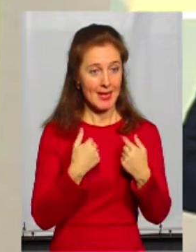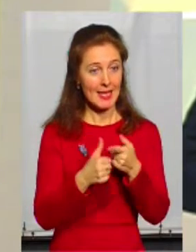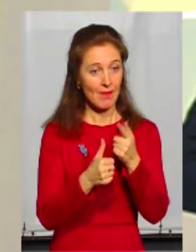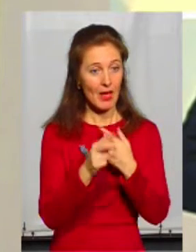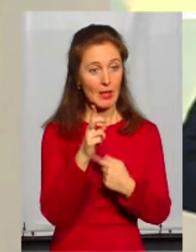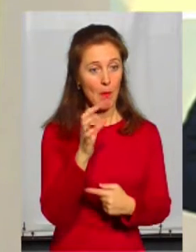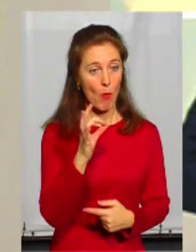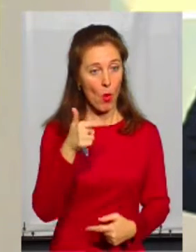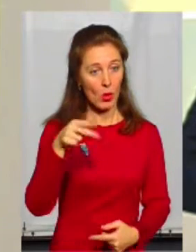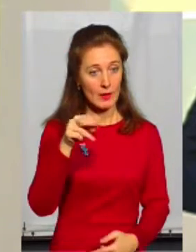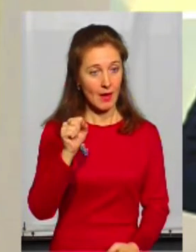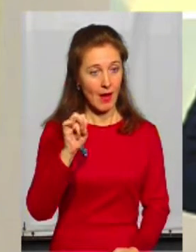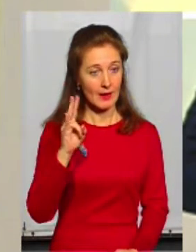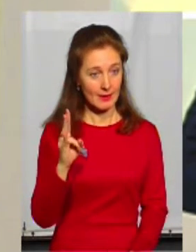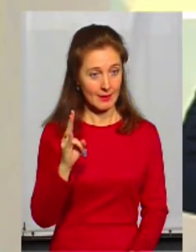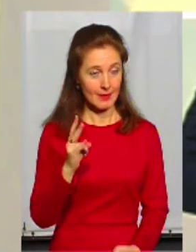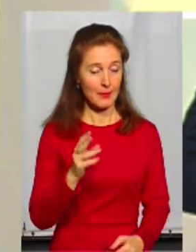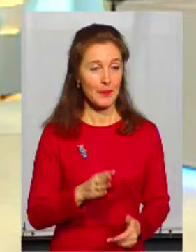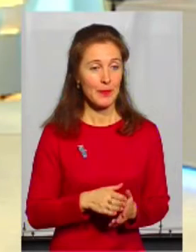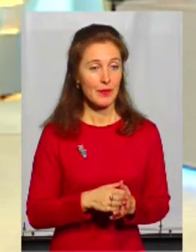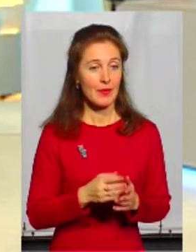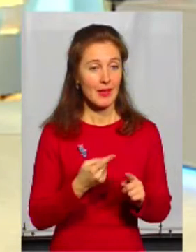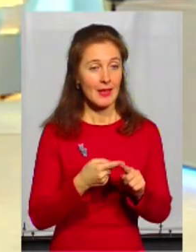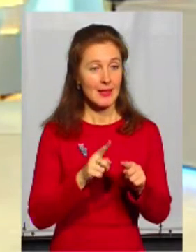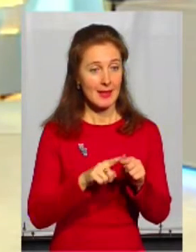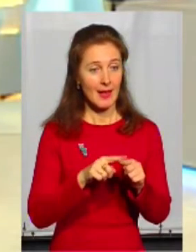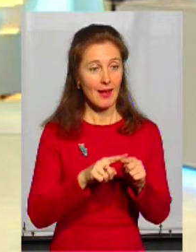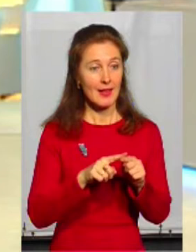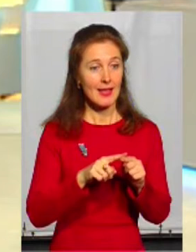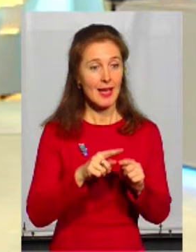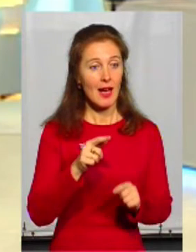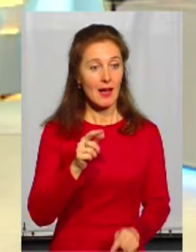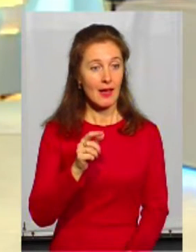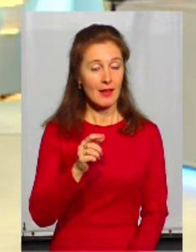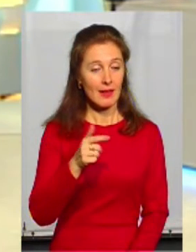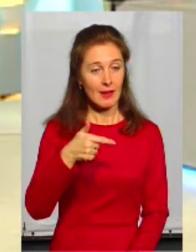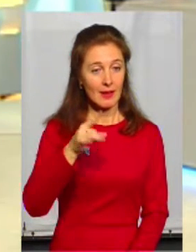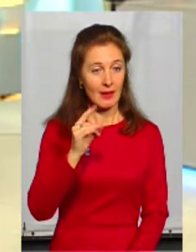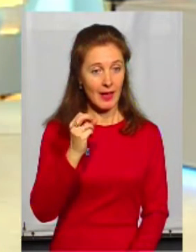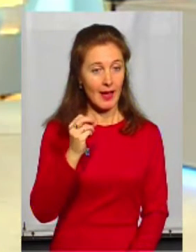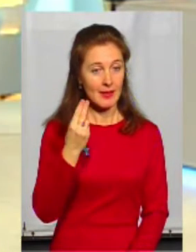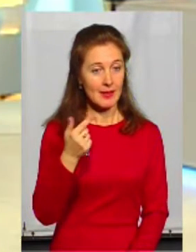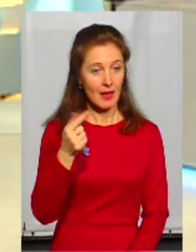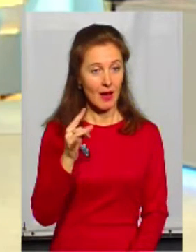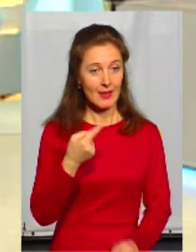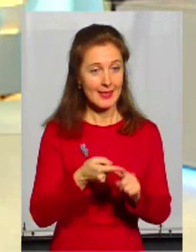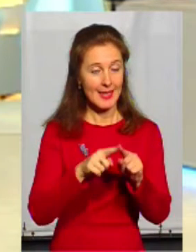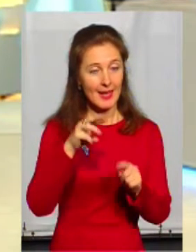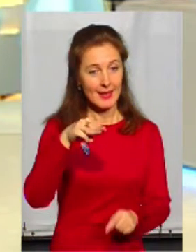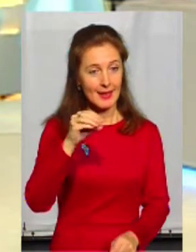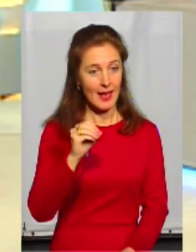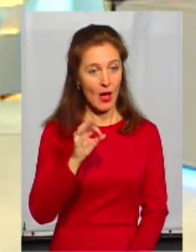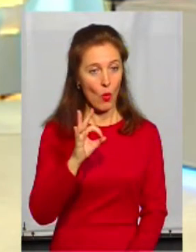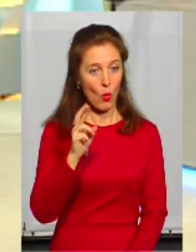грецьке ім'я, яке перевели на українську Богдан. З грецької це Феодот. Так, а тепер за новими правилами чи